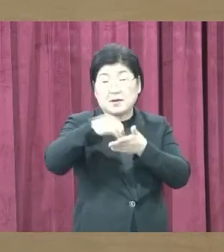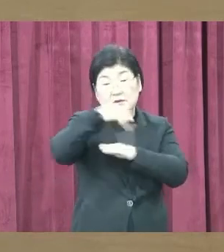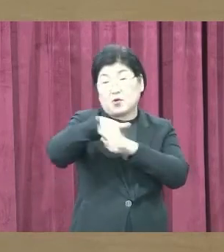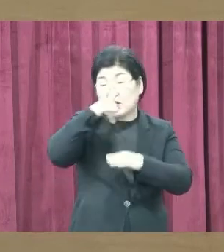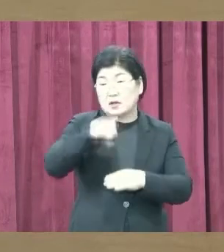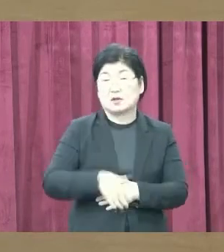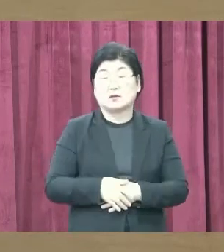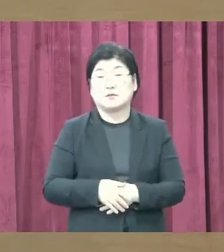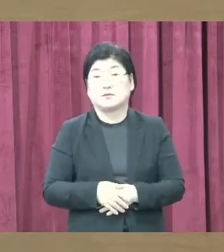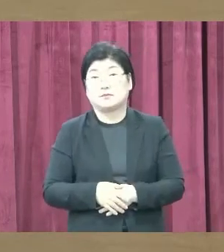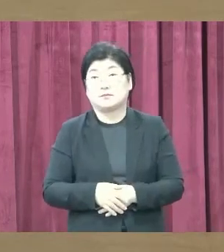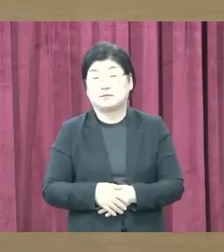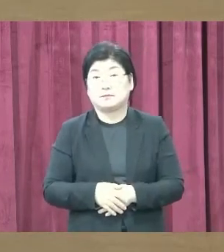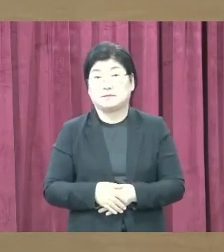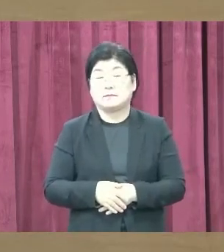그다음에